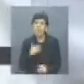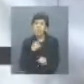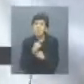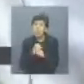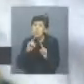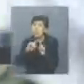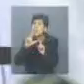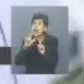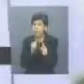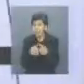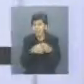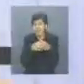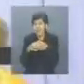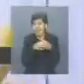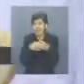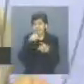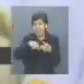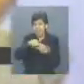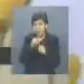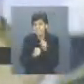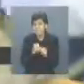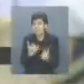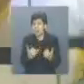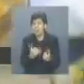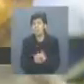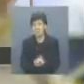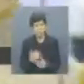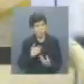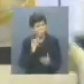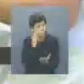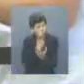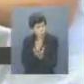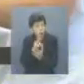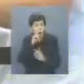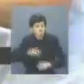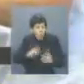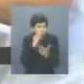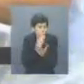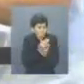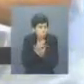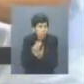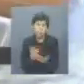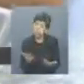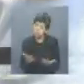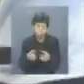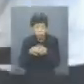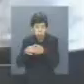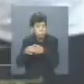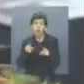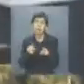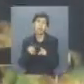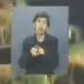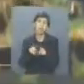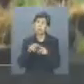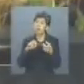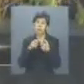3ของคณะละครหุ่นสายเสมาในปีนี้หลังจากต้องหยุดไปในช่วงน้ำท่วมไม่ต่างจากคณะหุ่นไทยอื่นๆที่ได้รับผลกระท